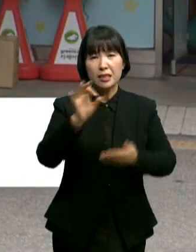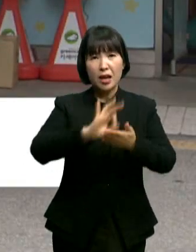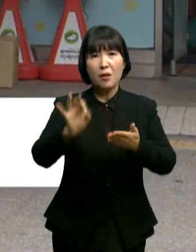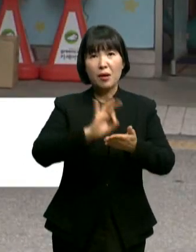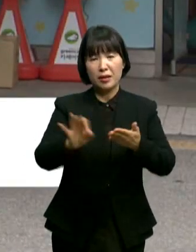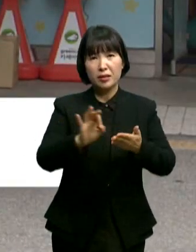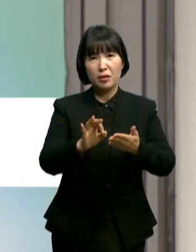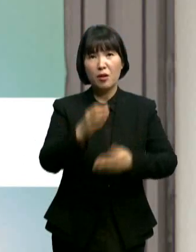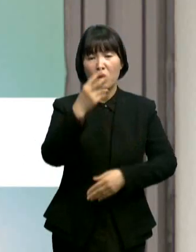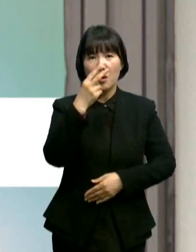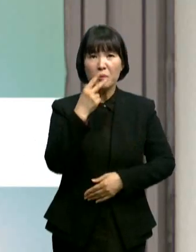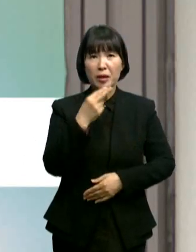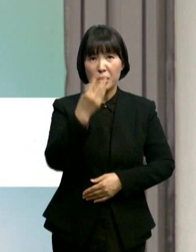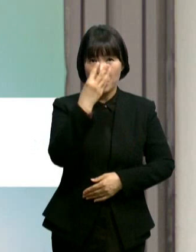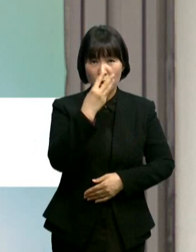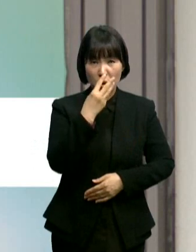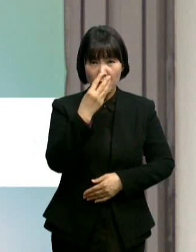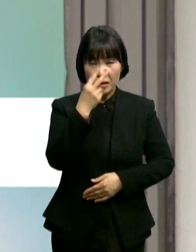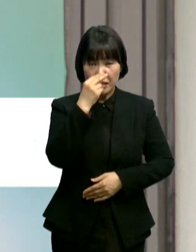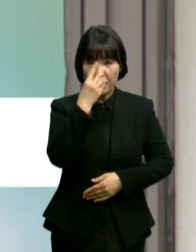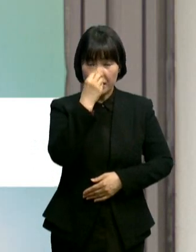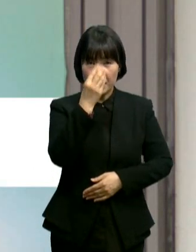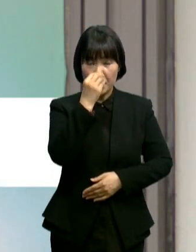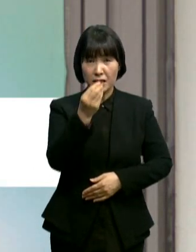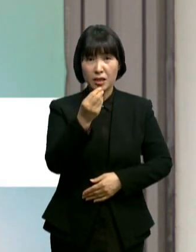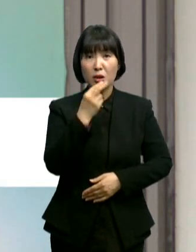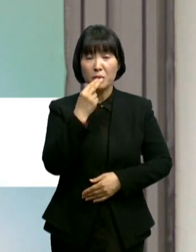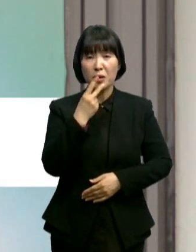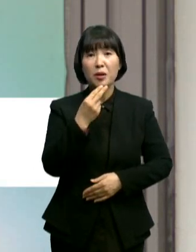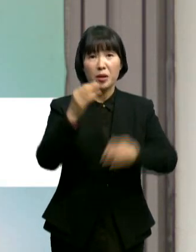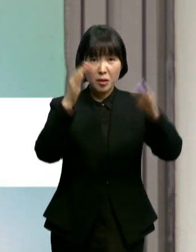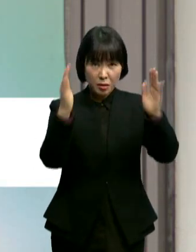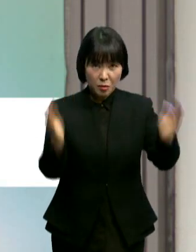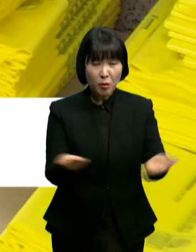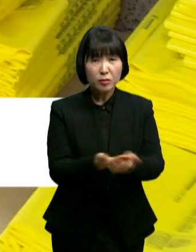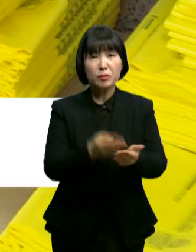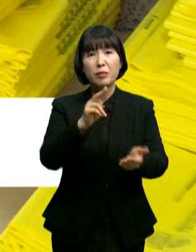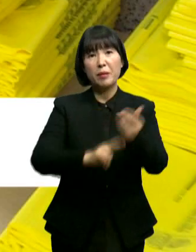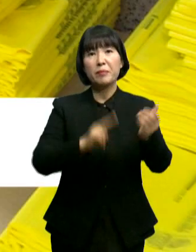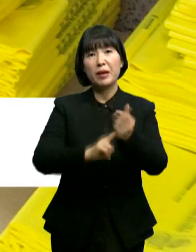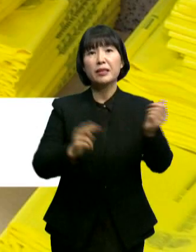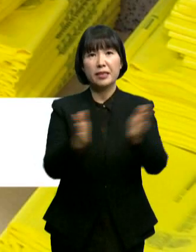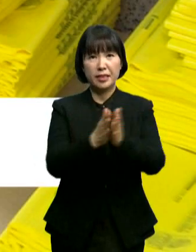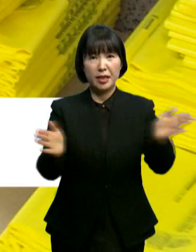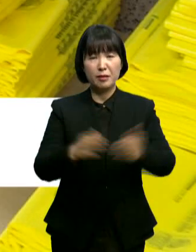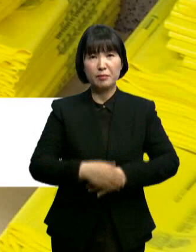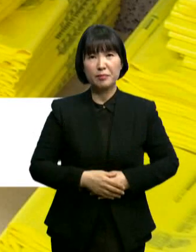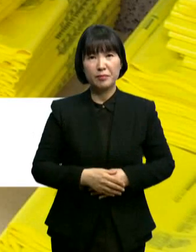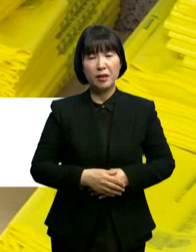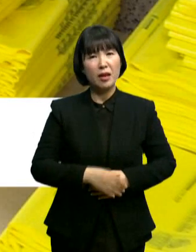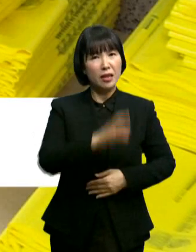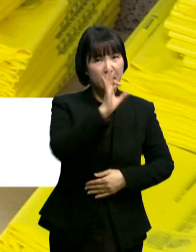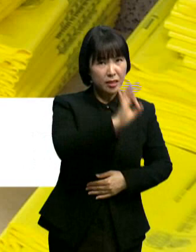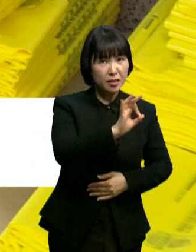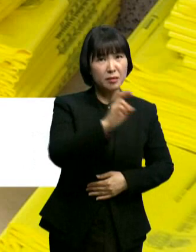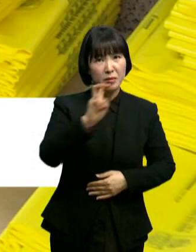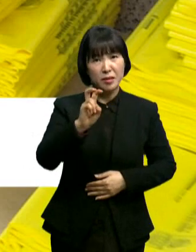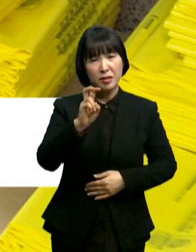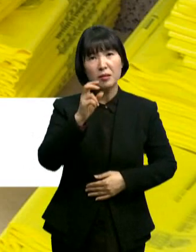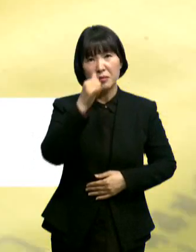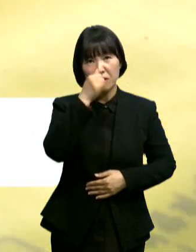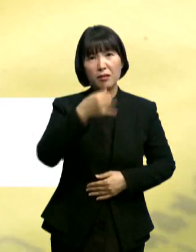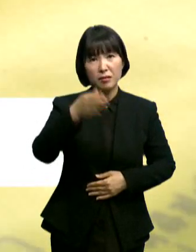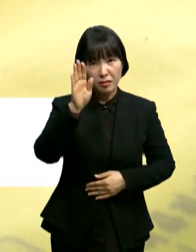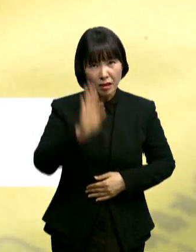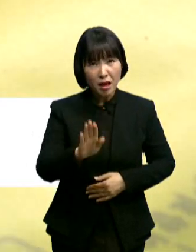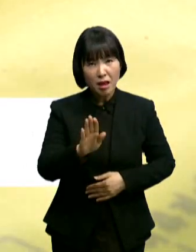공단은 10L 20L 용량의 재사용 종양제 봉투만 판매해 왔습니다 하지만 쓰레기 배출량이 적은 1인가구와